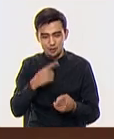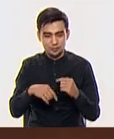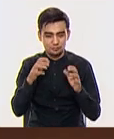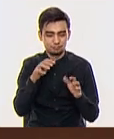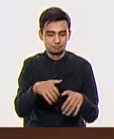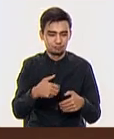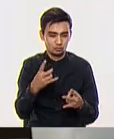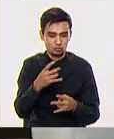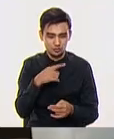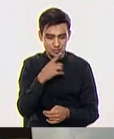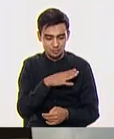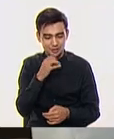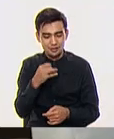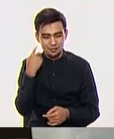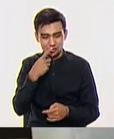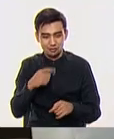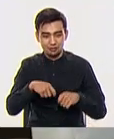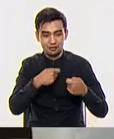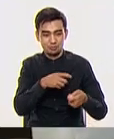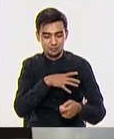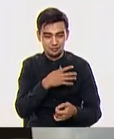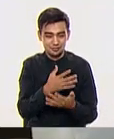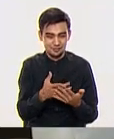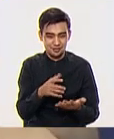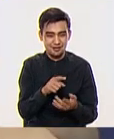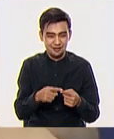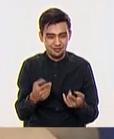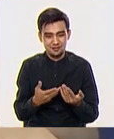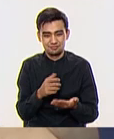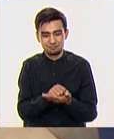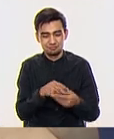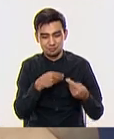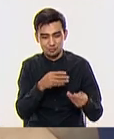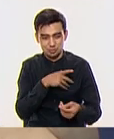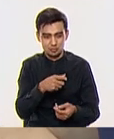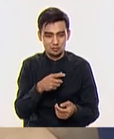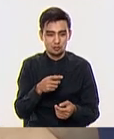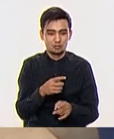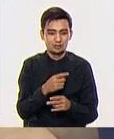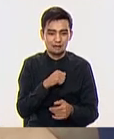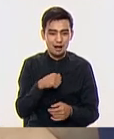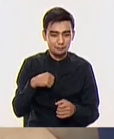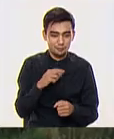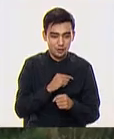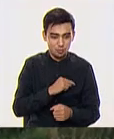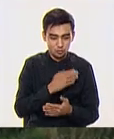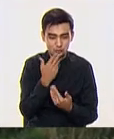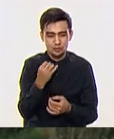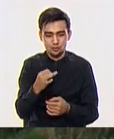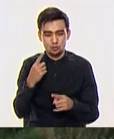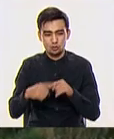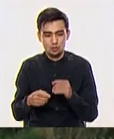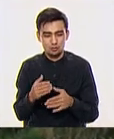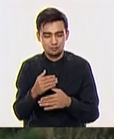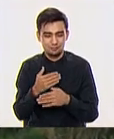қайтару керек дейді. Өйткені жекенің қолына өтіп кеткен біраз аумақ жер иесіне де өзгеге де пайдасын келтірмей жай жатыр. Бүгінгі таңда